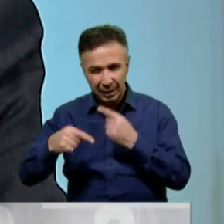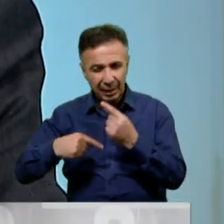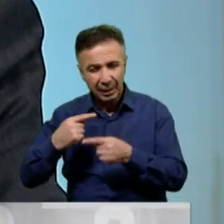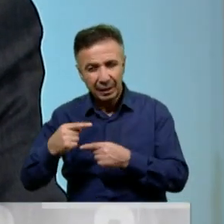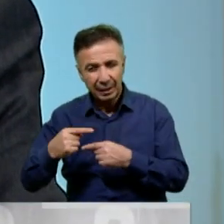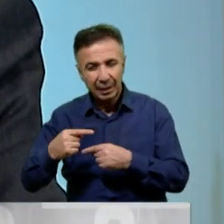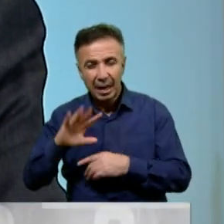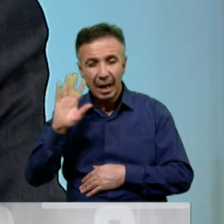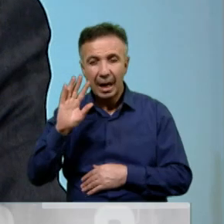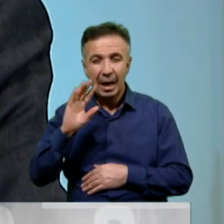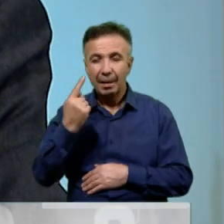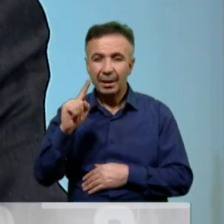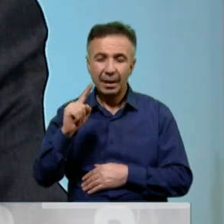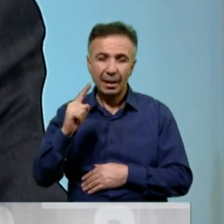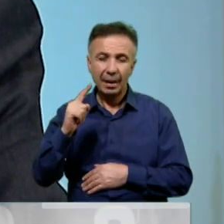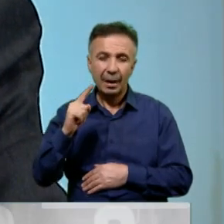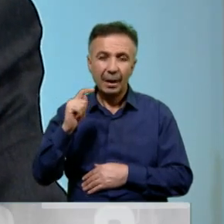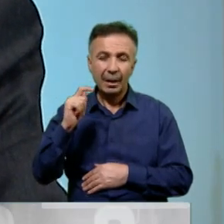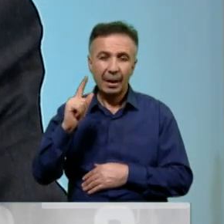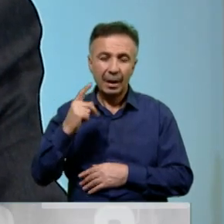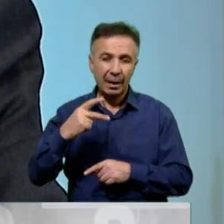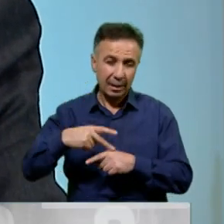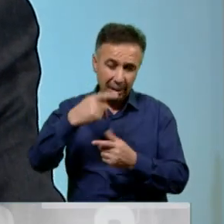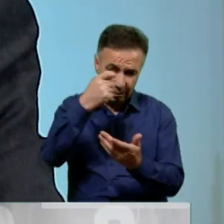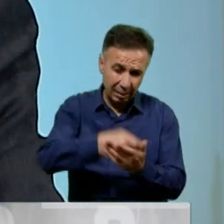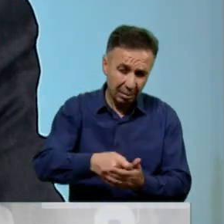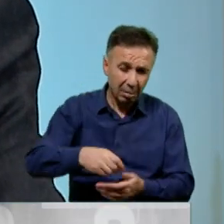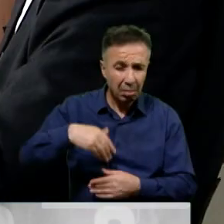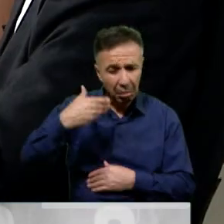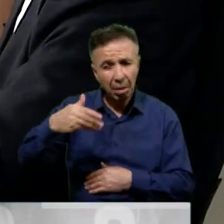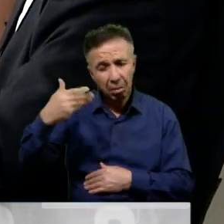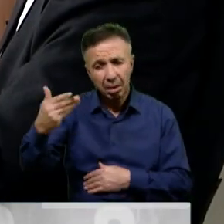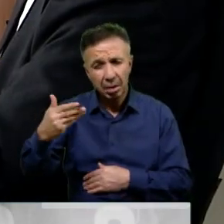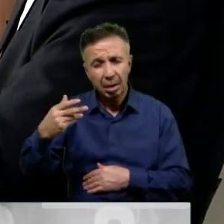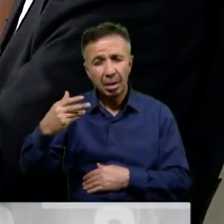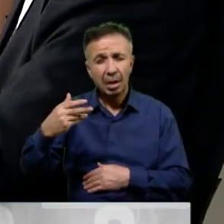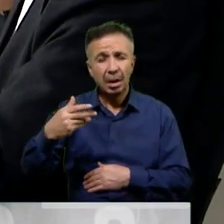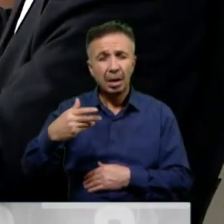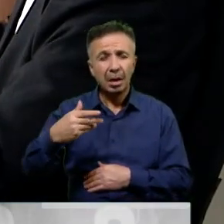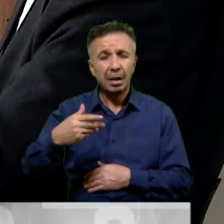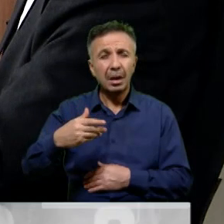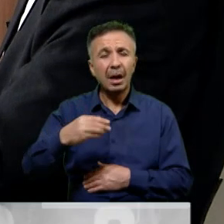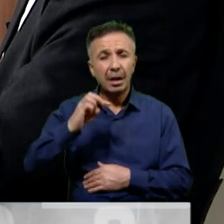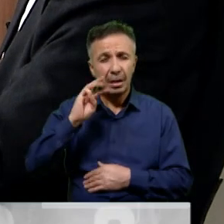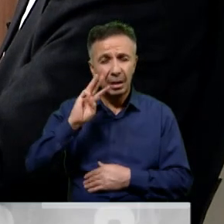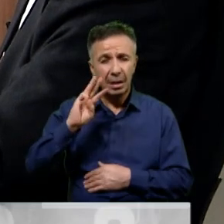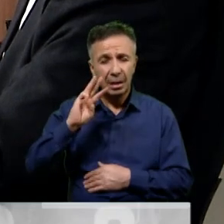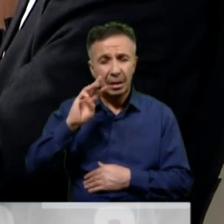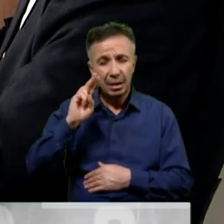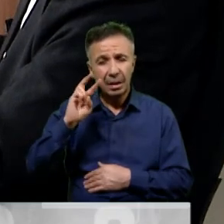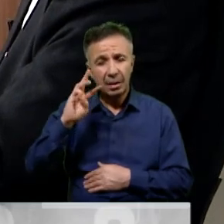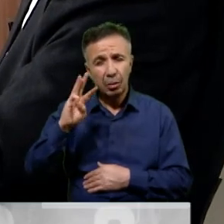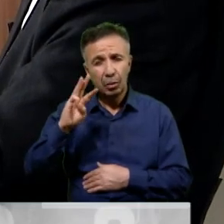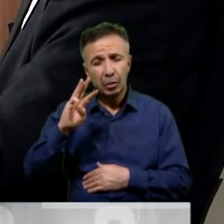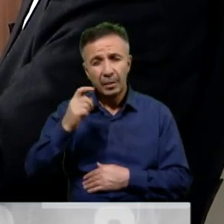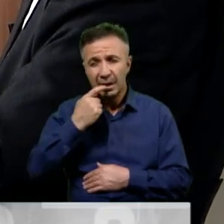cevap olur. Daha sonraki senelerde katabilir misiniz? Evet, o da olur. Birkaç yani, senede verebiliriz. Birkaç yani. Senede olabilir. Bir